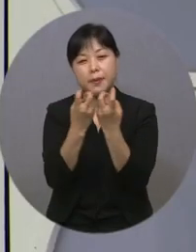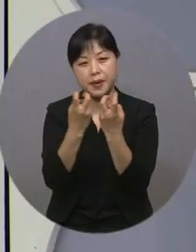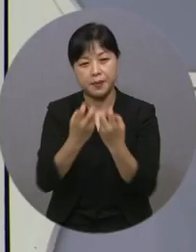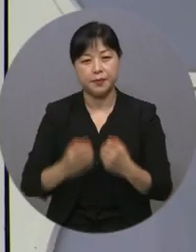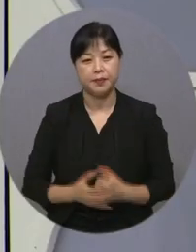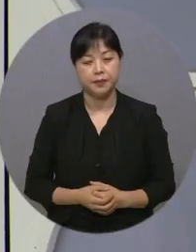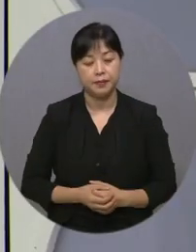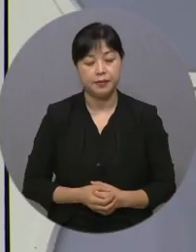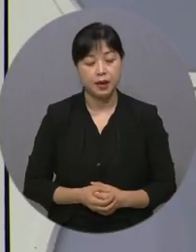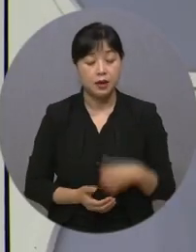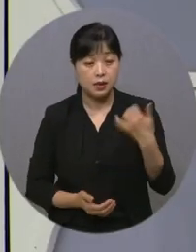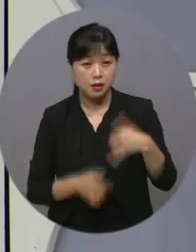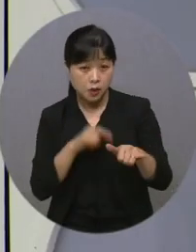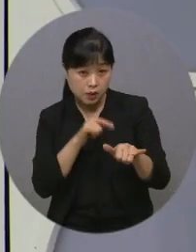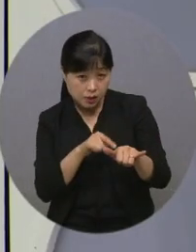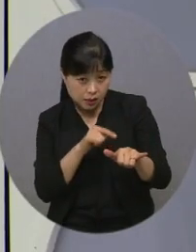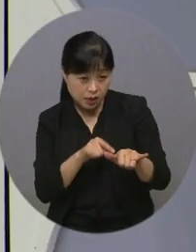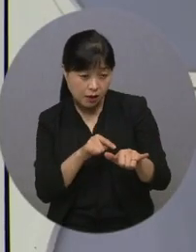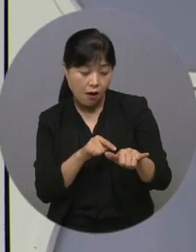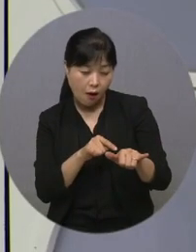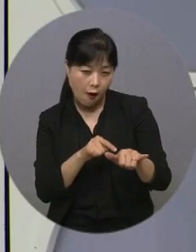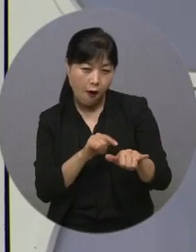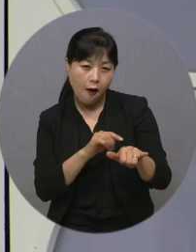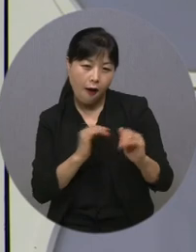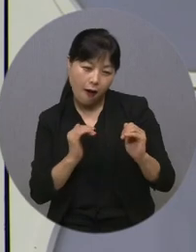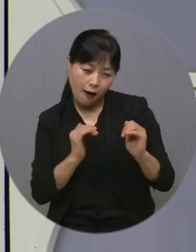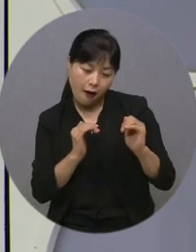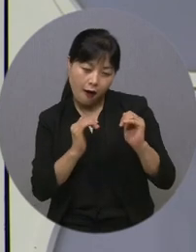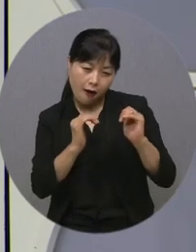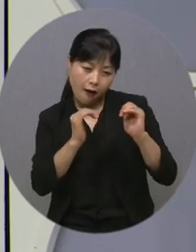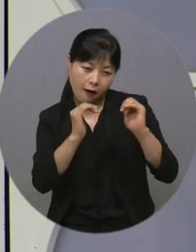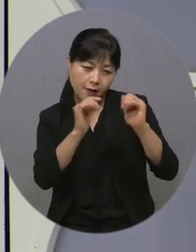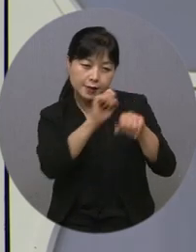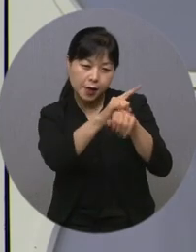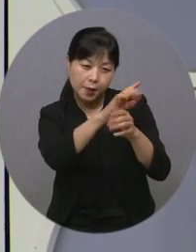아이들이 변할 수 있도록